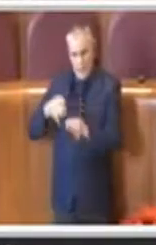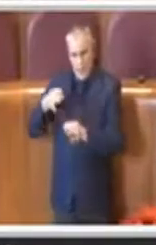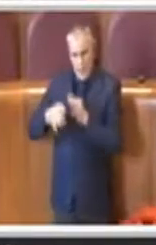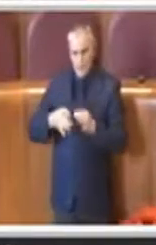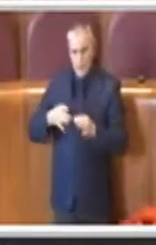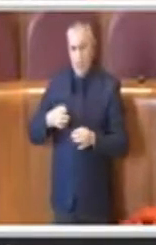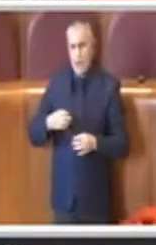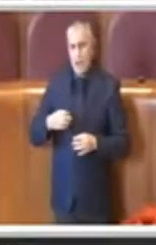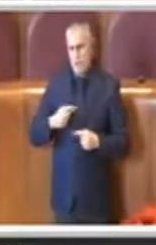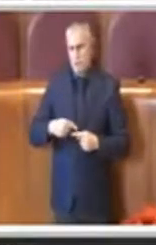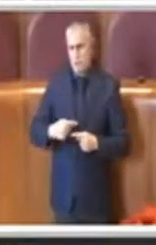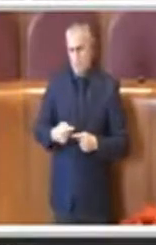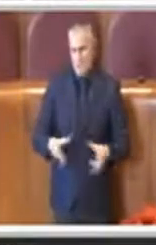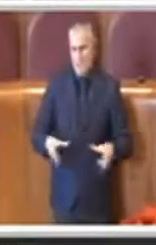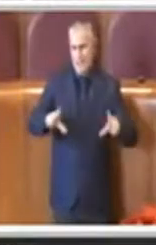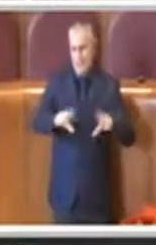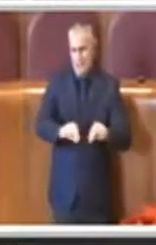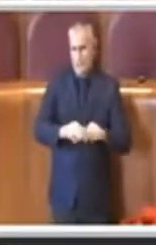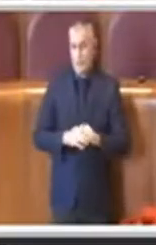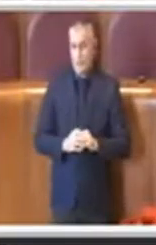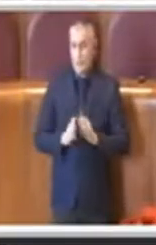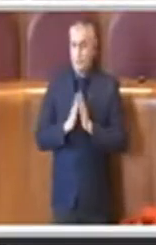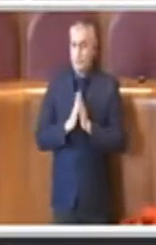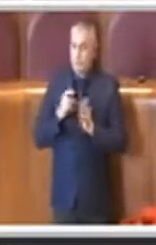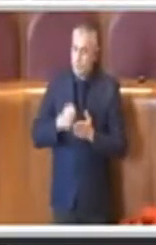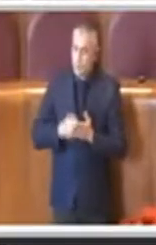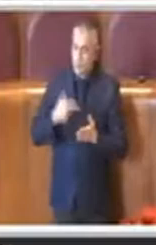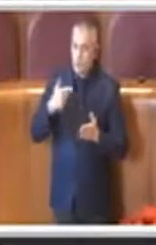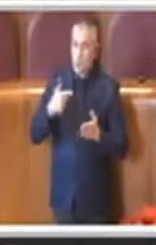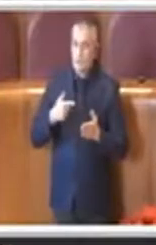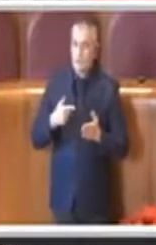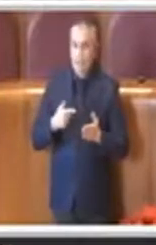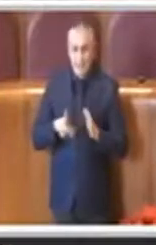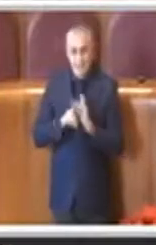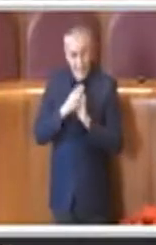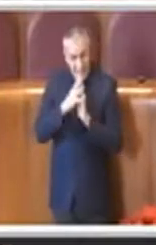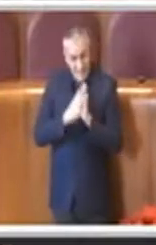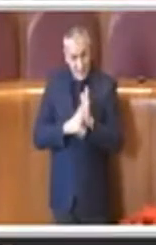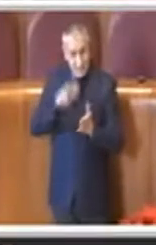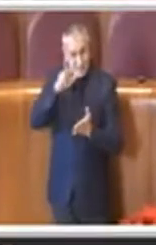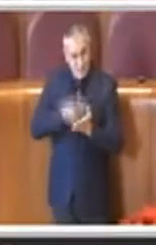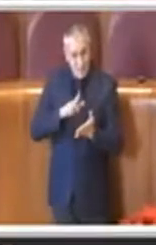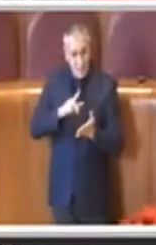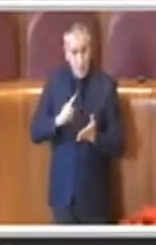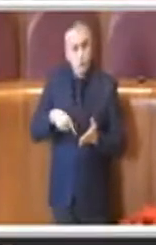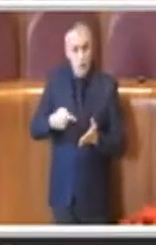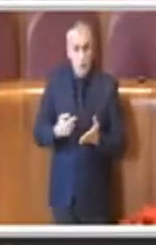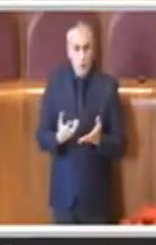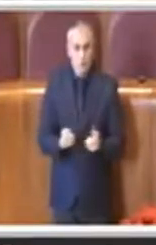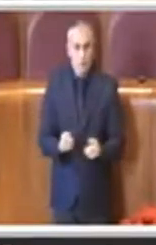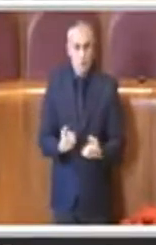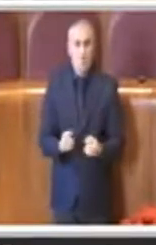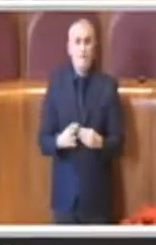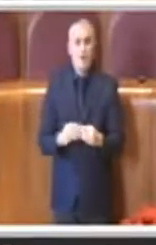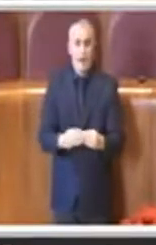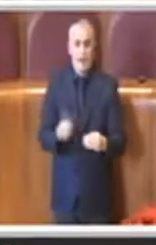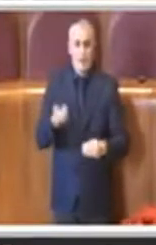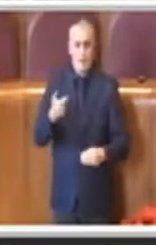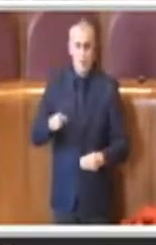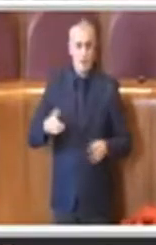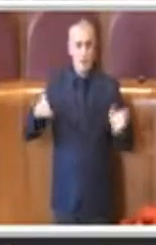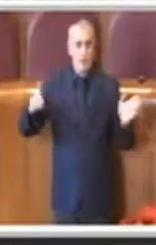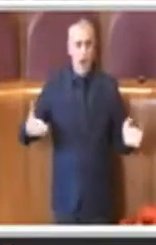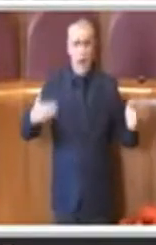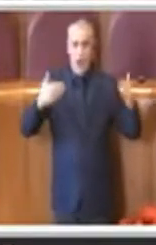sicuramente sottolineato anche tutto l'aspetto dell'attuazione della delibera, perché dopo l'istruttoria, dopo il voto